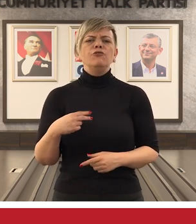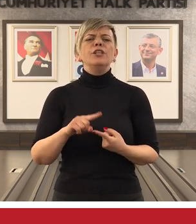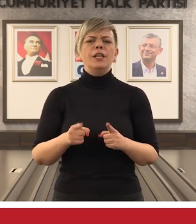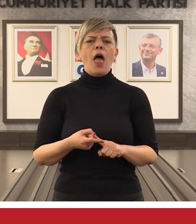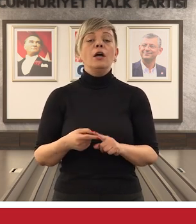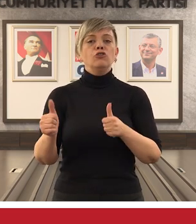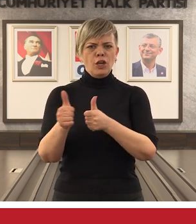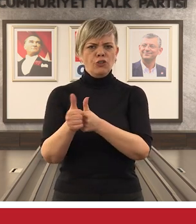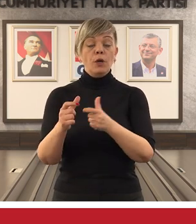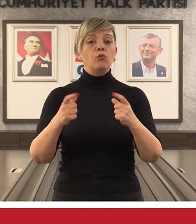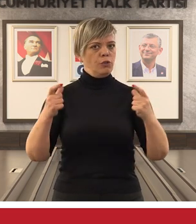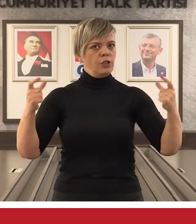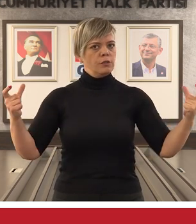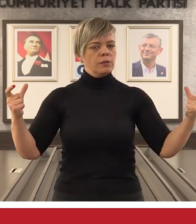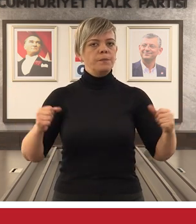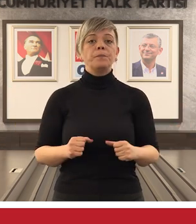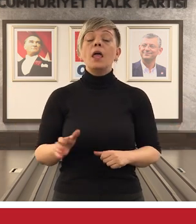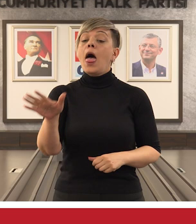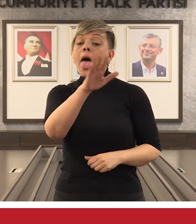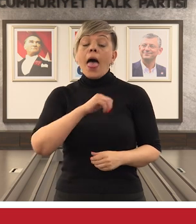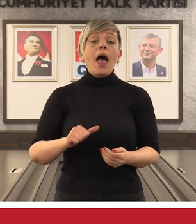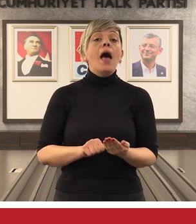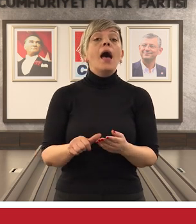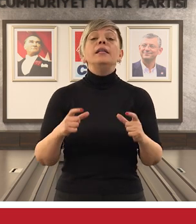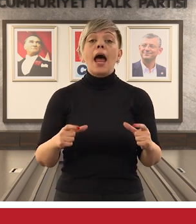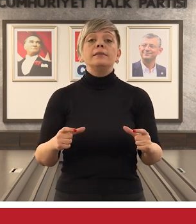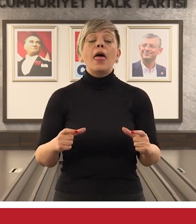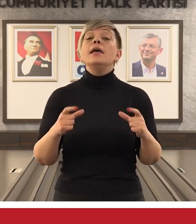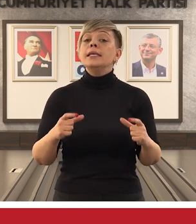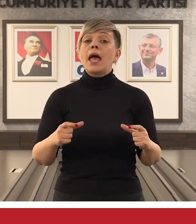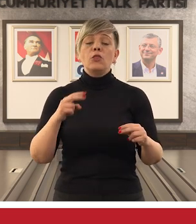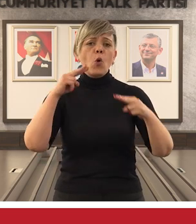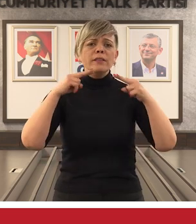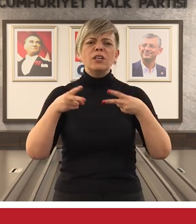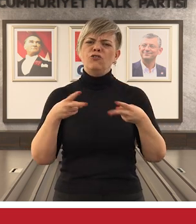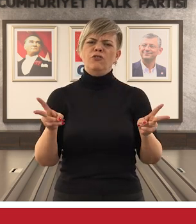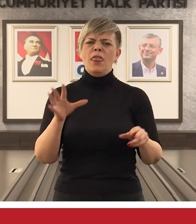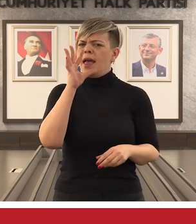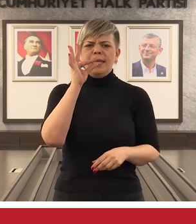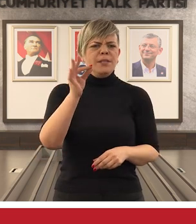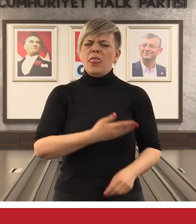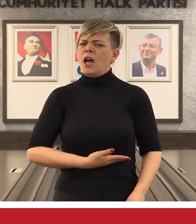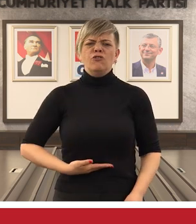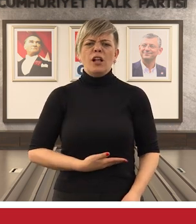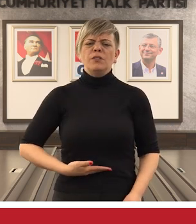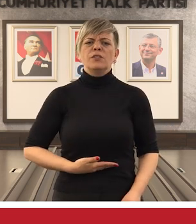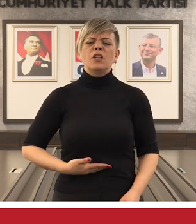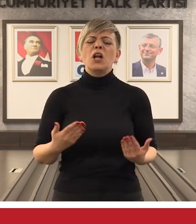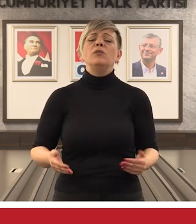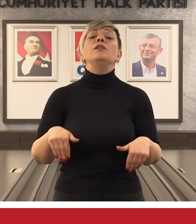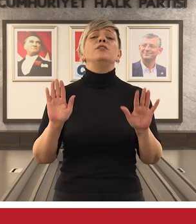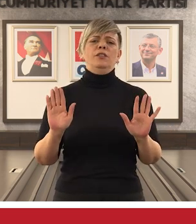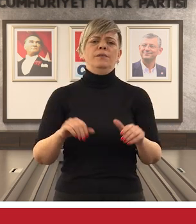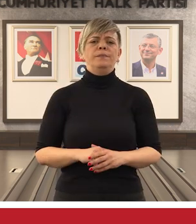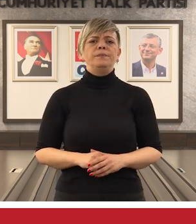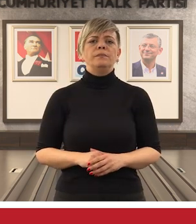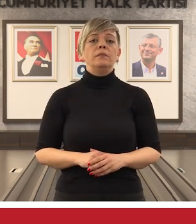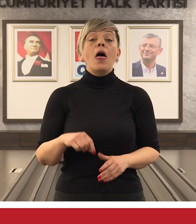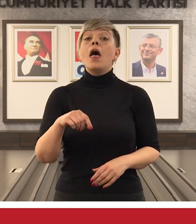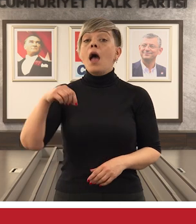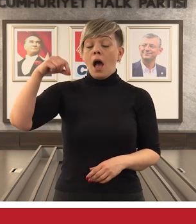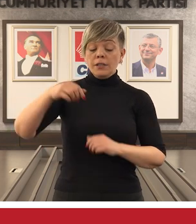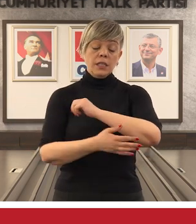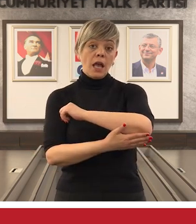belediyecilikle dayanışmayı büyüteceğiz. Her yerde kent lokantaları açacak, kimsenin aç kalmasına razı